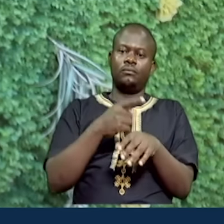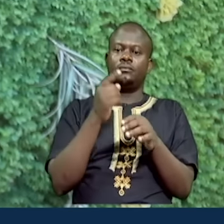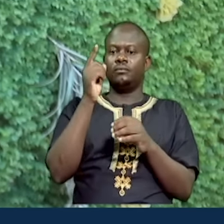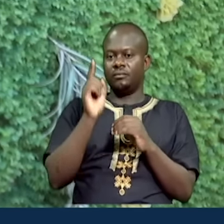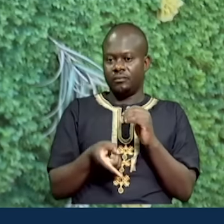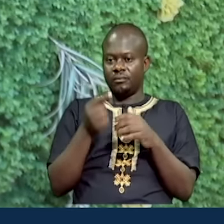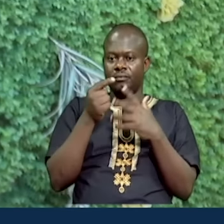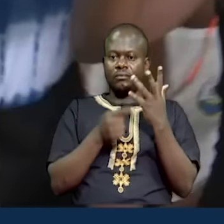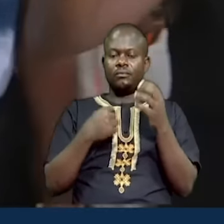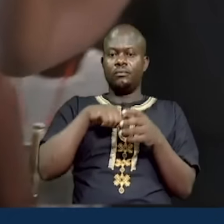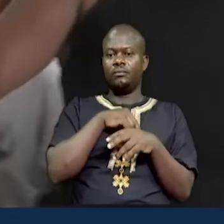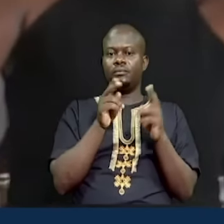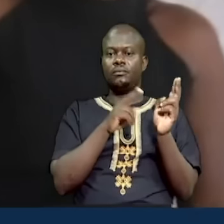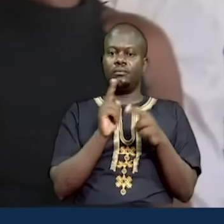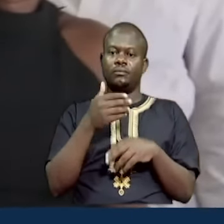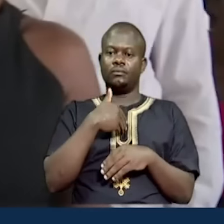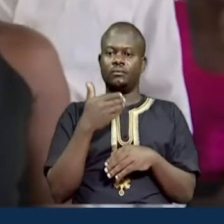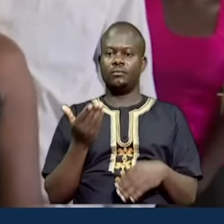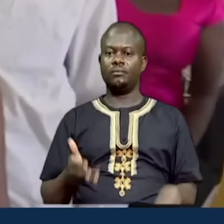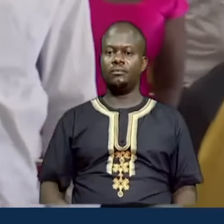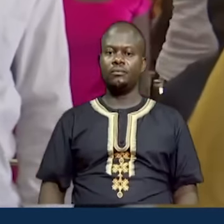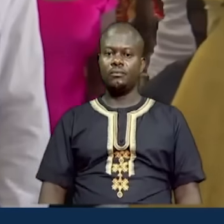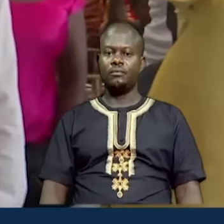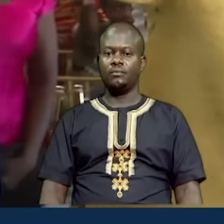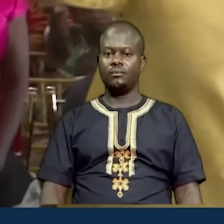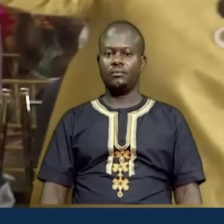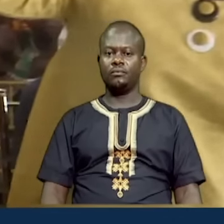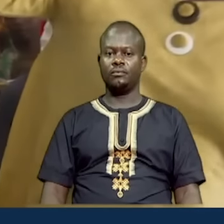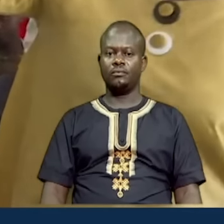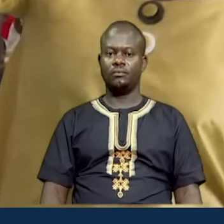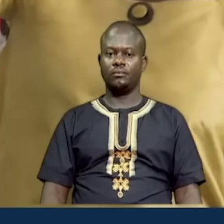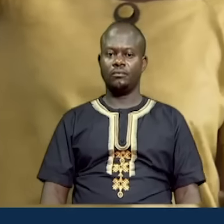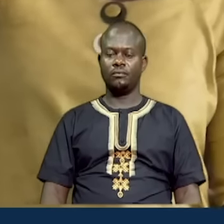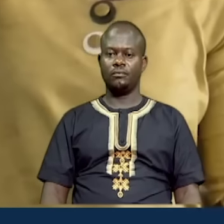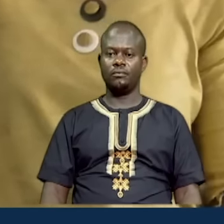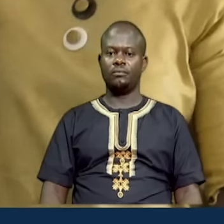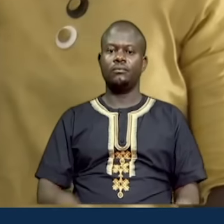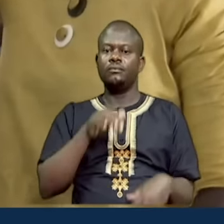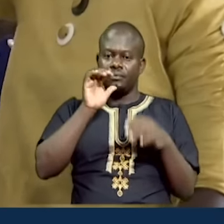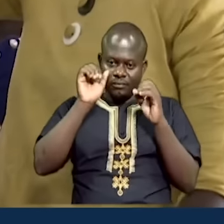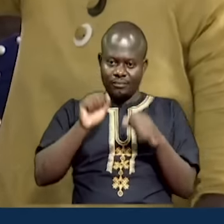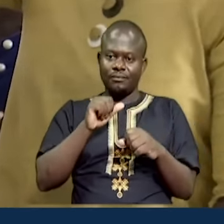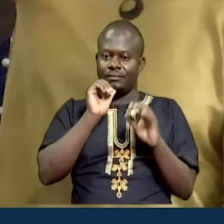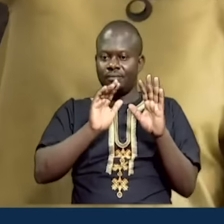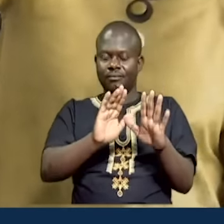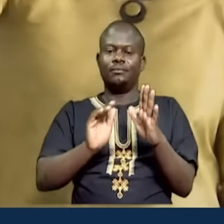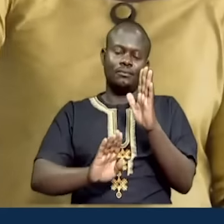ku byo twari dufite. Kandi arashoboye, ntituzamutererana mu guteza u Rwanda rwacu